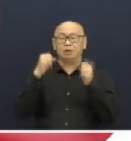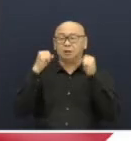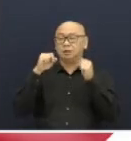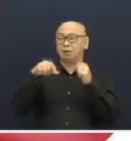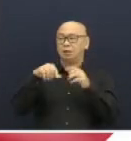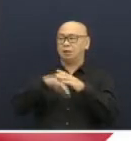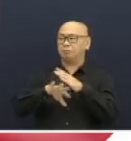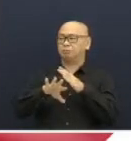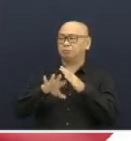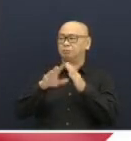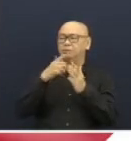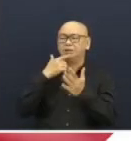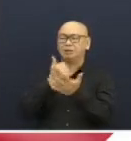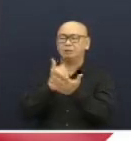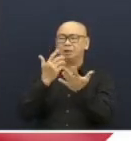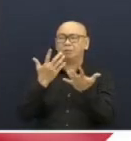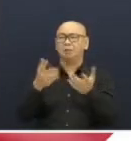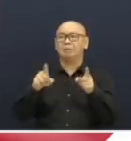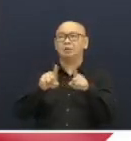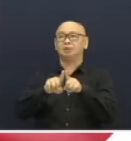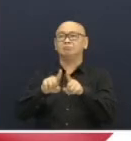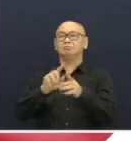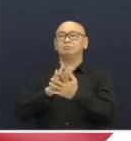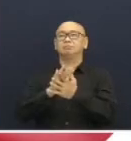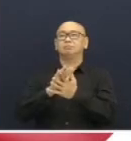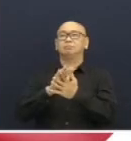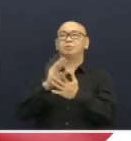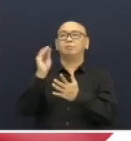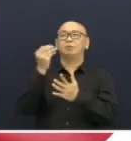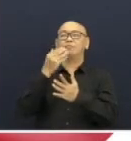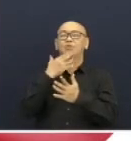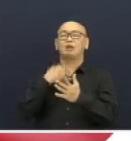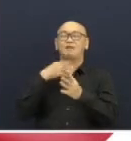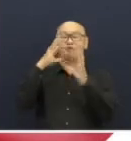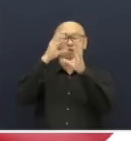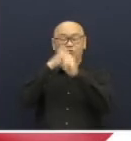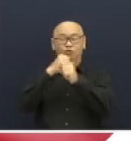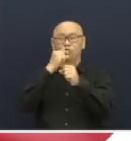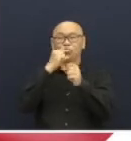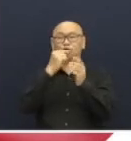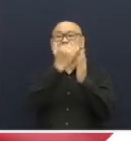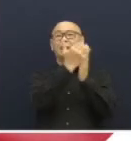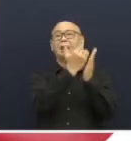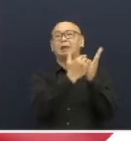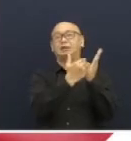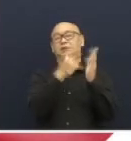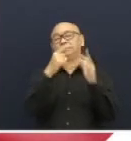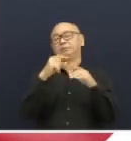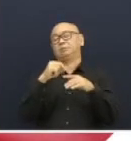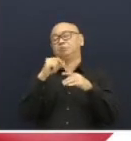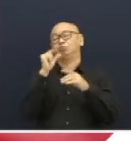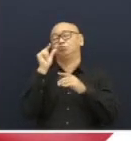penting adalah bagaimana pasangan pemimpin ini punya fokus terkait penganggaran. Undang-undang ini kan sudah